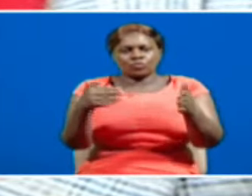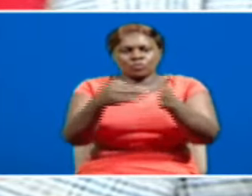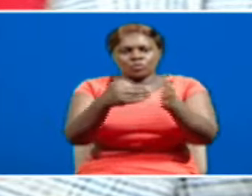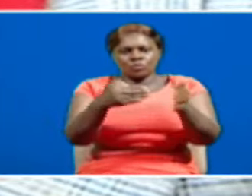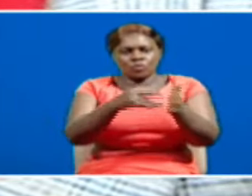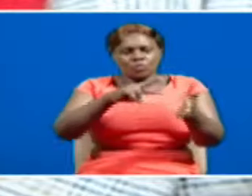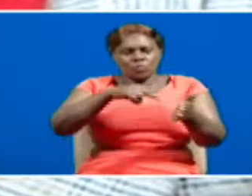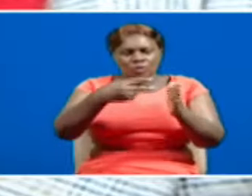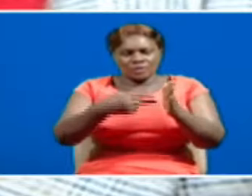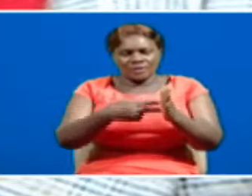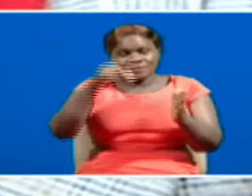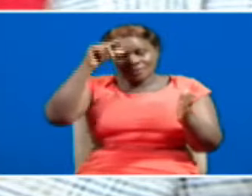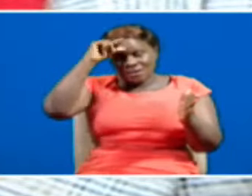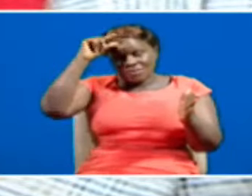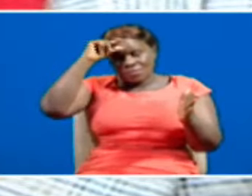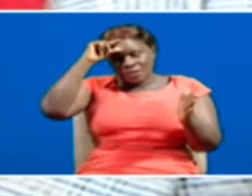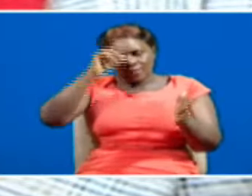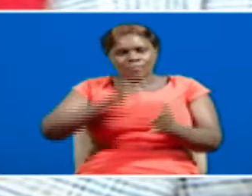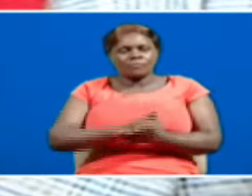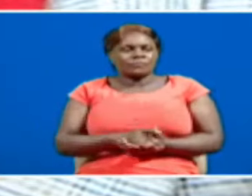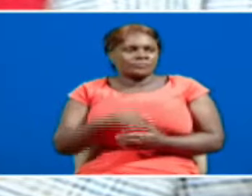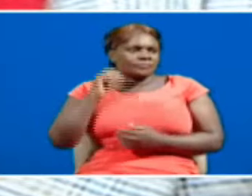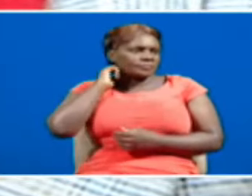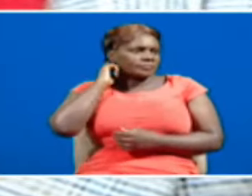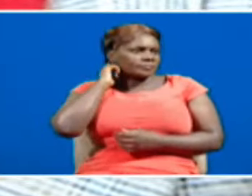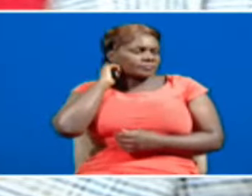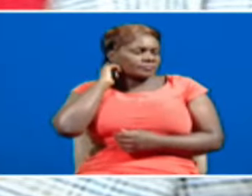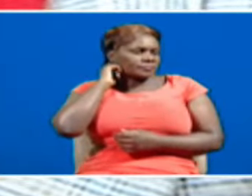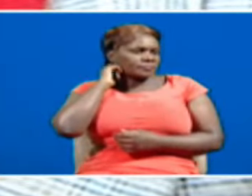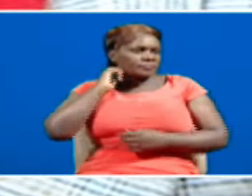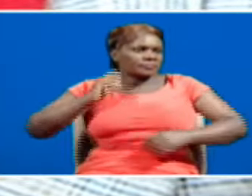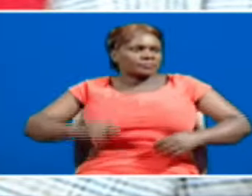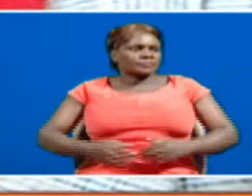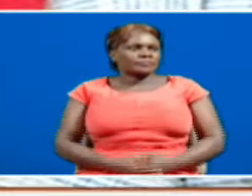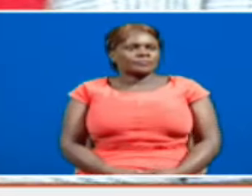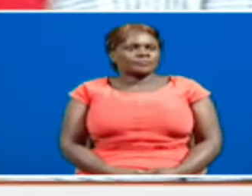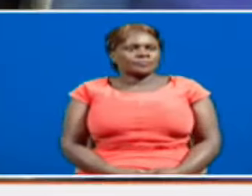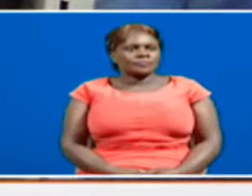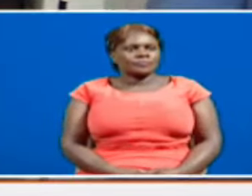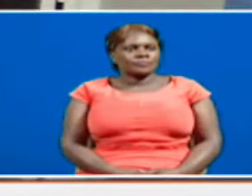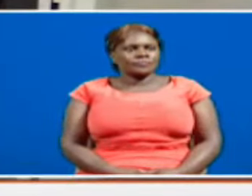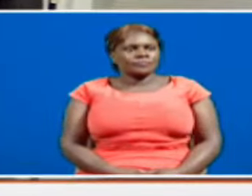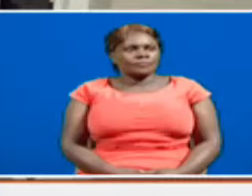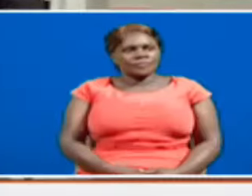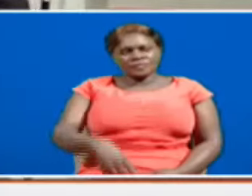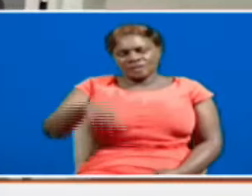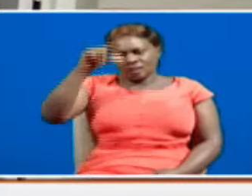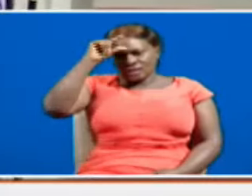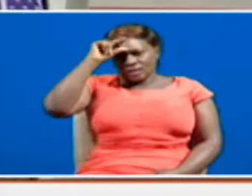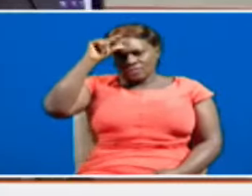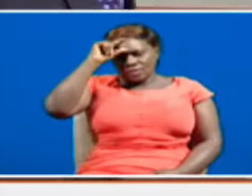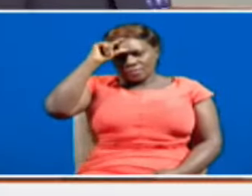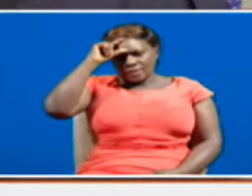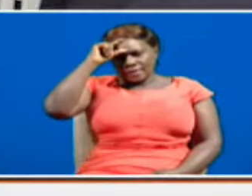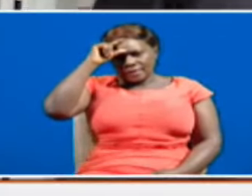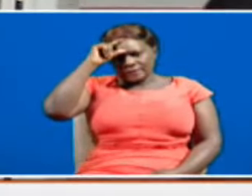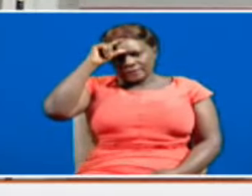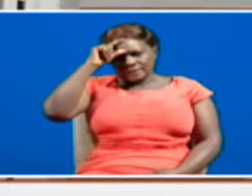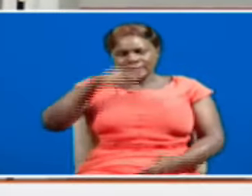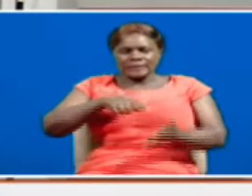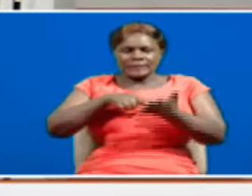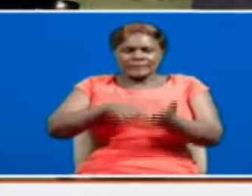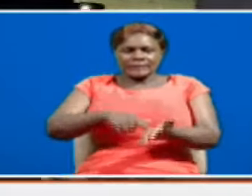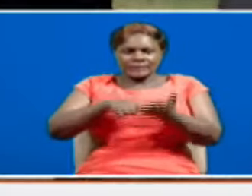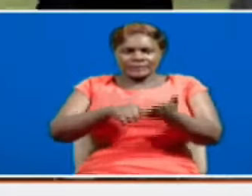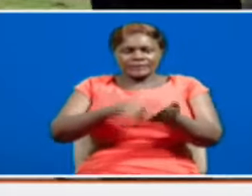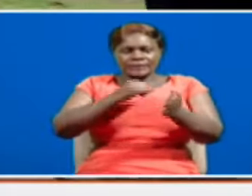miradi ya maendeleo ya serikali. Steven Nzioka na taarifa zaidi. Serikali imeonekana kukasa kamba kuhakikisha bima